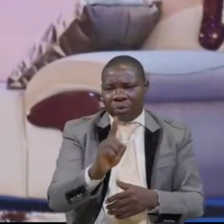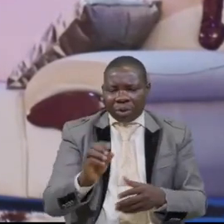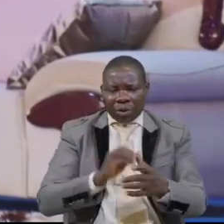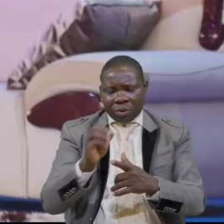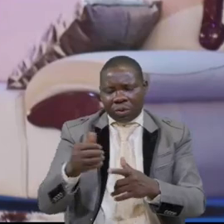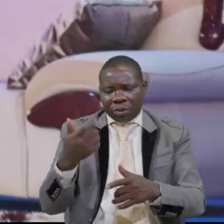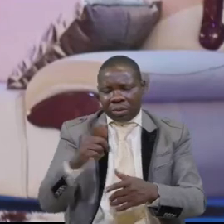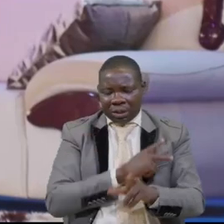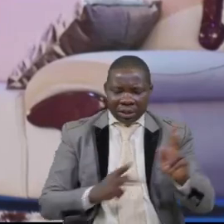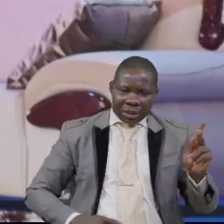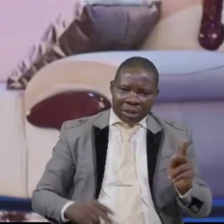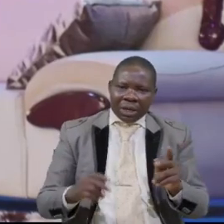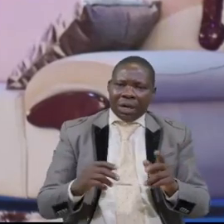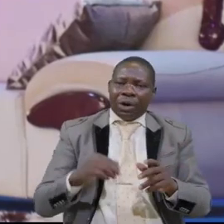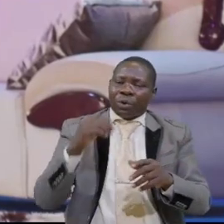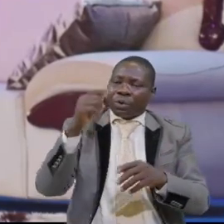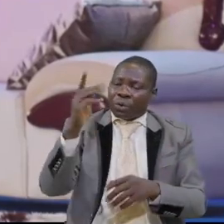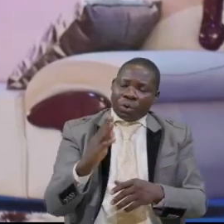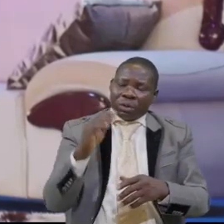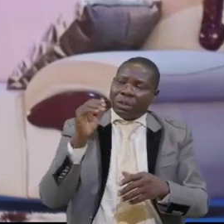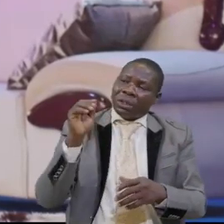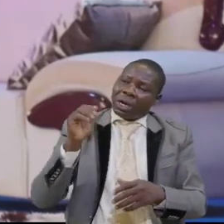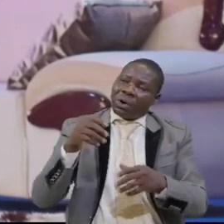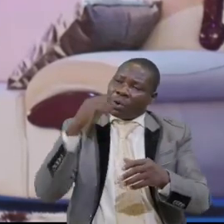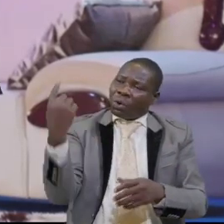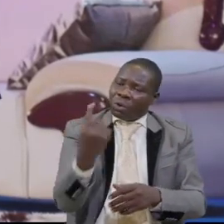une supplication que Dieu